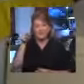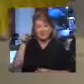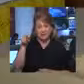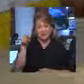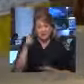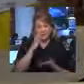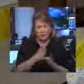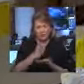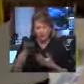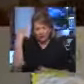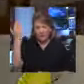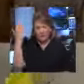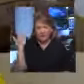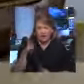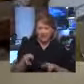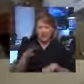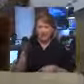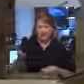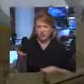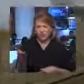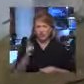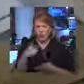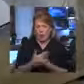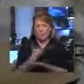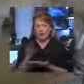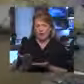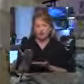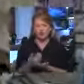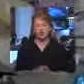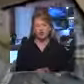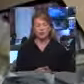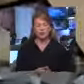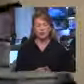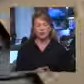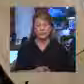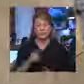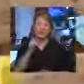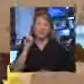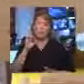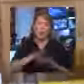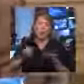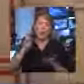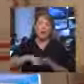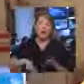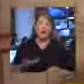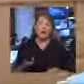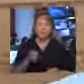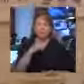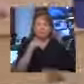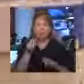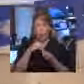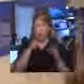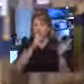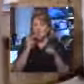קיימת מקדמה דנה, היא קיימת פה תקופה די ארוכה, ואף פעם לא חייבו בארנונה. עוד כ-900 שקלים על